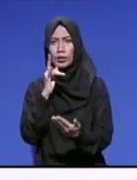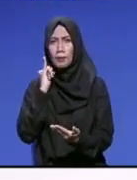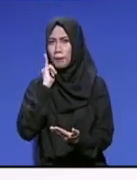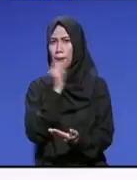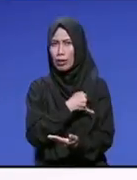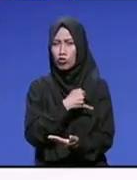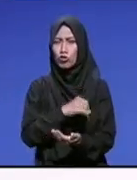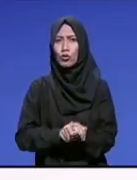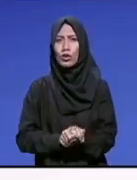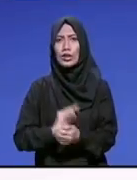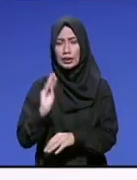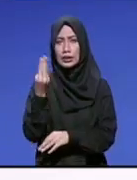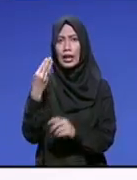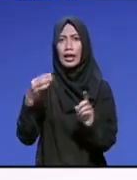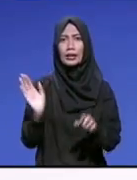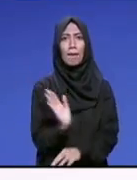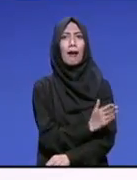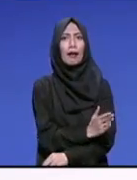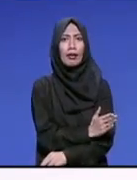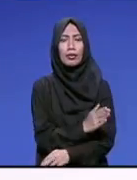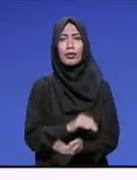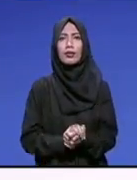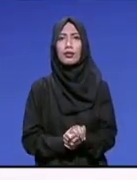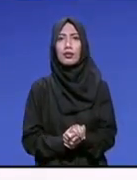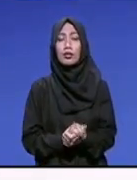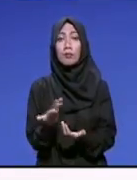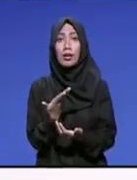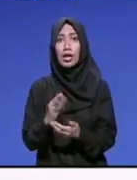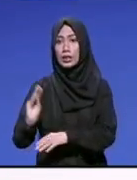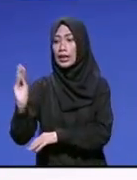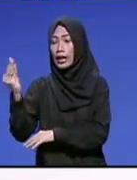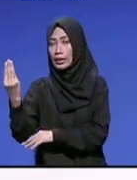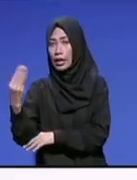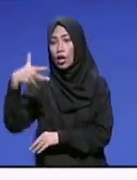Produk kosmetik palsu yang diamankan tersebar di Pulau Jawa, Sulawesi, dan Kalimantan.